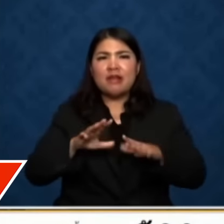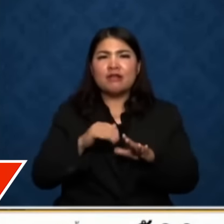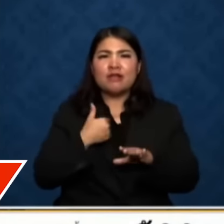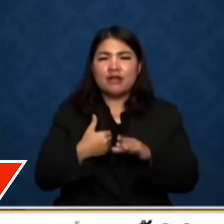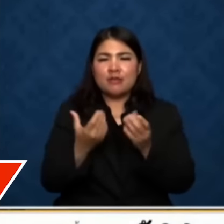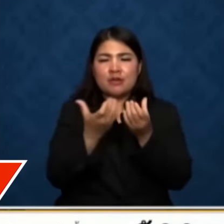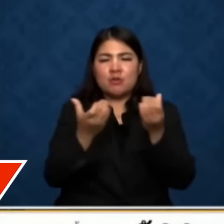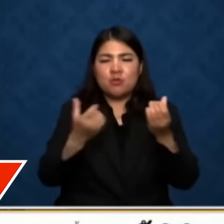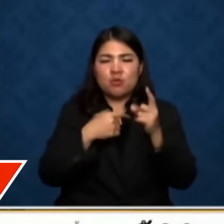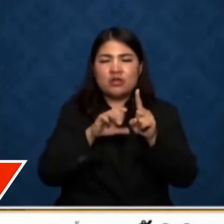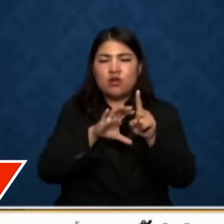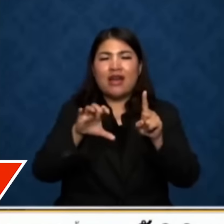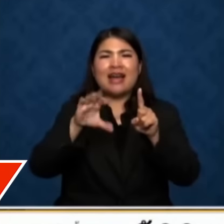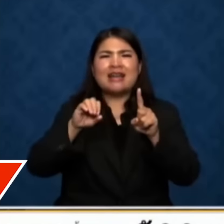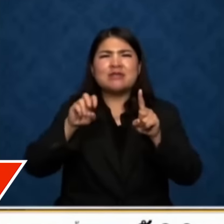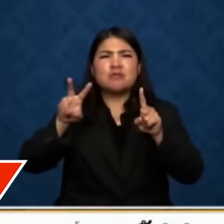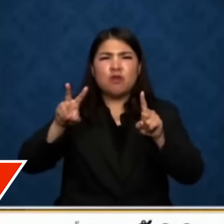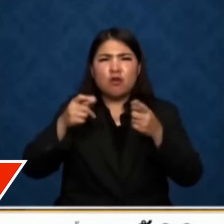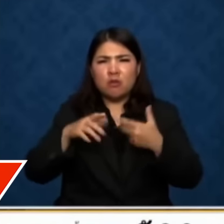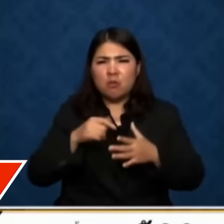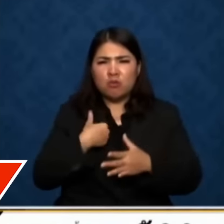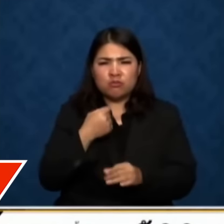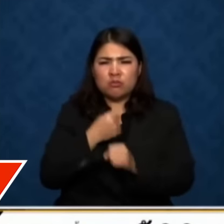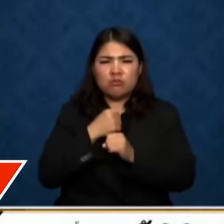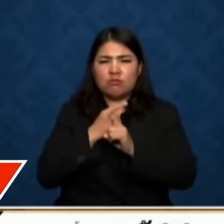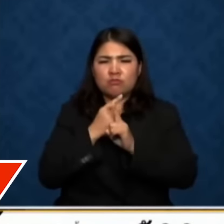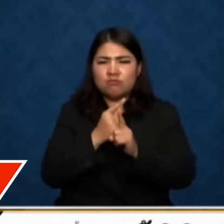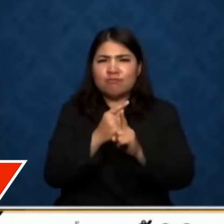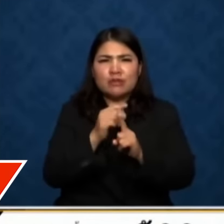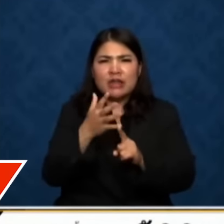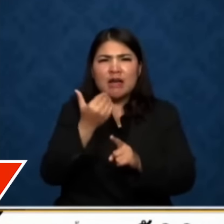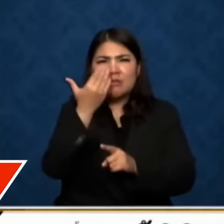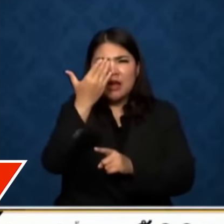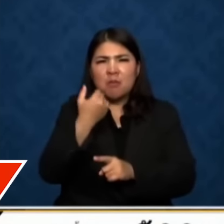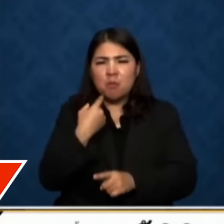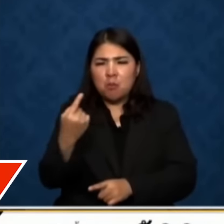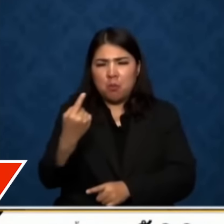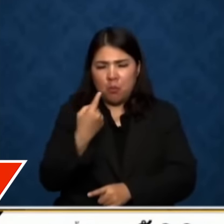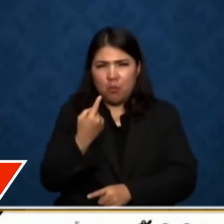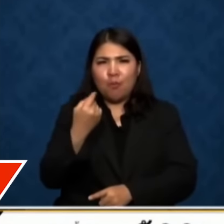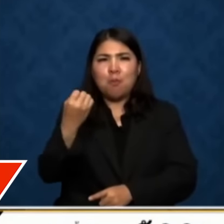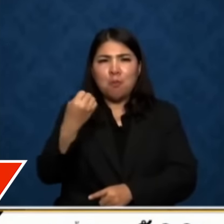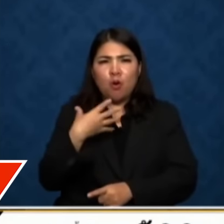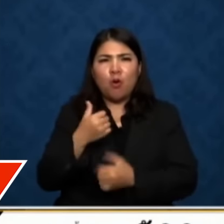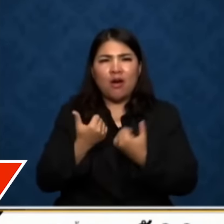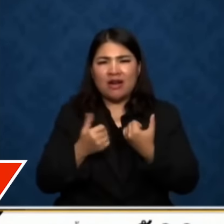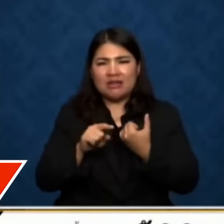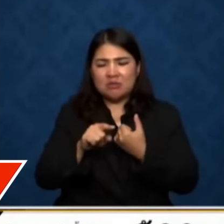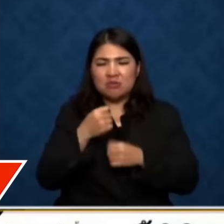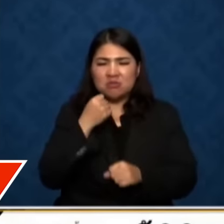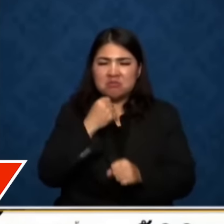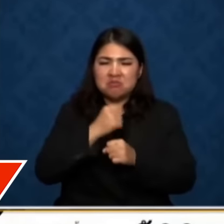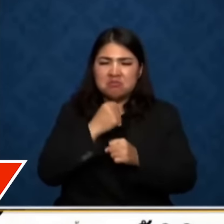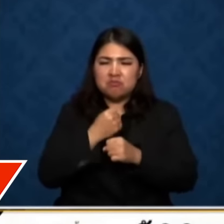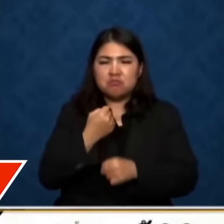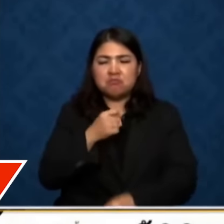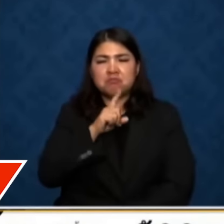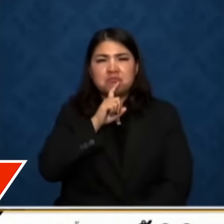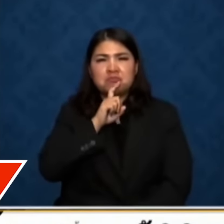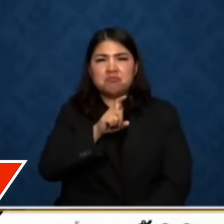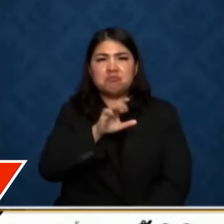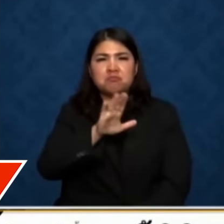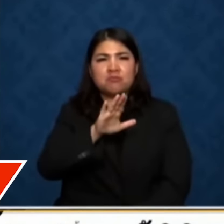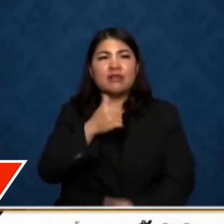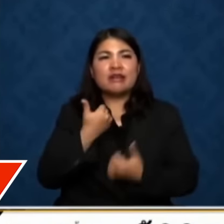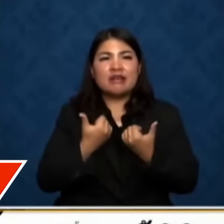า152เนี่ยผมไม่ได้กระทำตามนั้นนะครับท่านกล่าวว่าไม่ได้เป็นการสอบถามนะครับถ้อยคำต